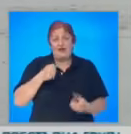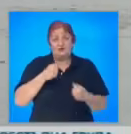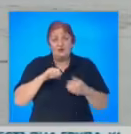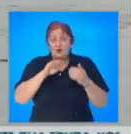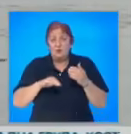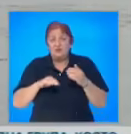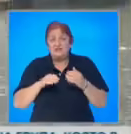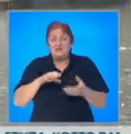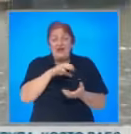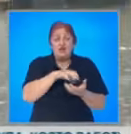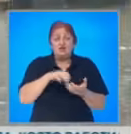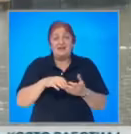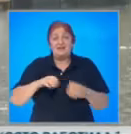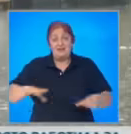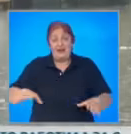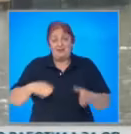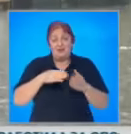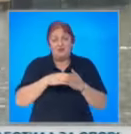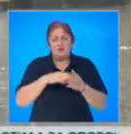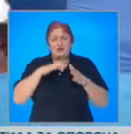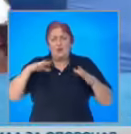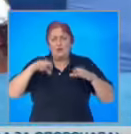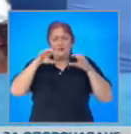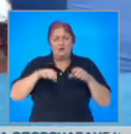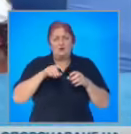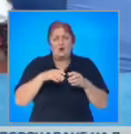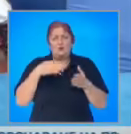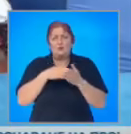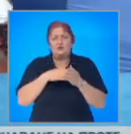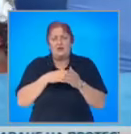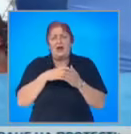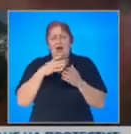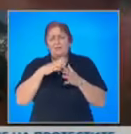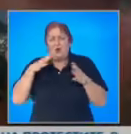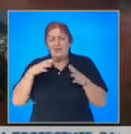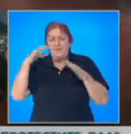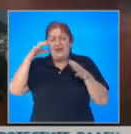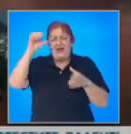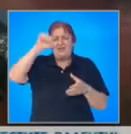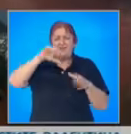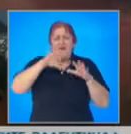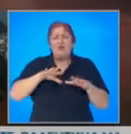живеещи в по-низките части на града. Причината – проливни дъждове, които причиниха сериозни наводнения.